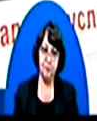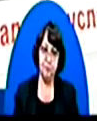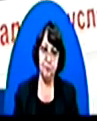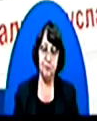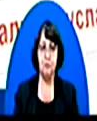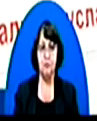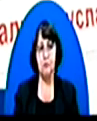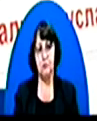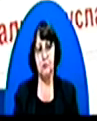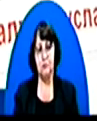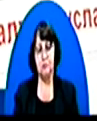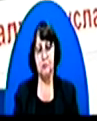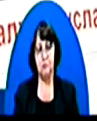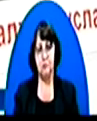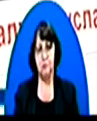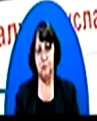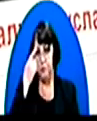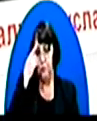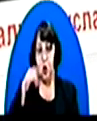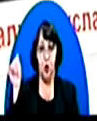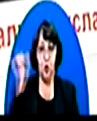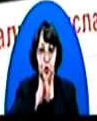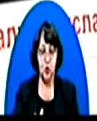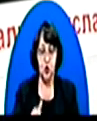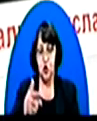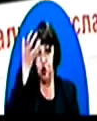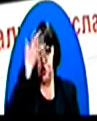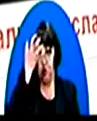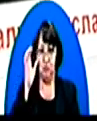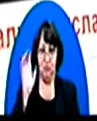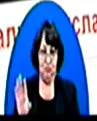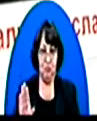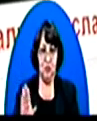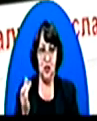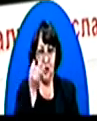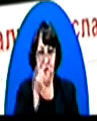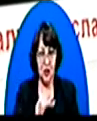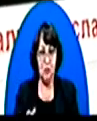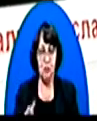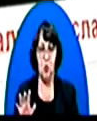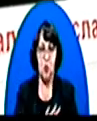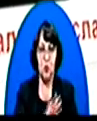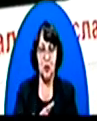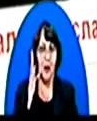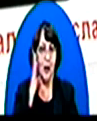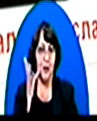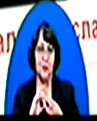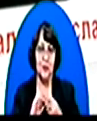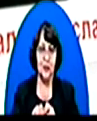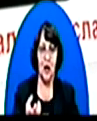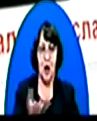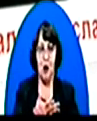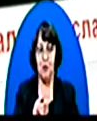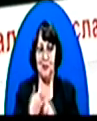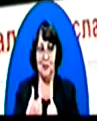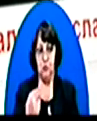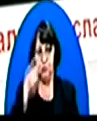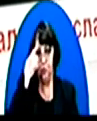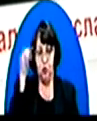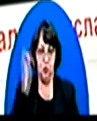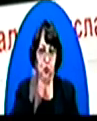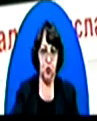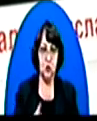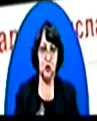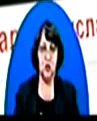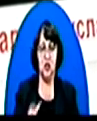нь Монгол улс төр засаг ийм дөрвөтэй арга хэмжээ авснаар Монголын